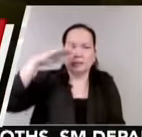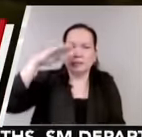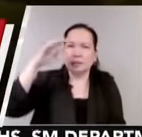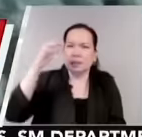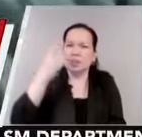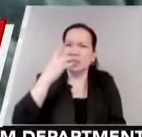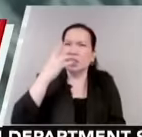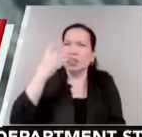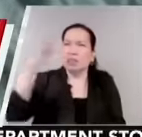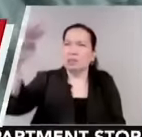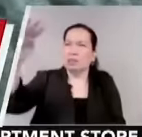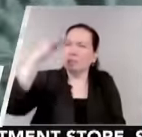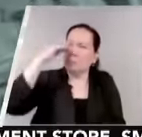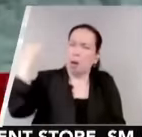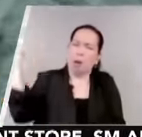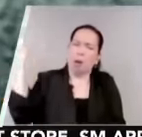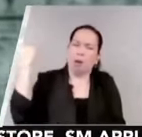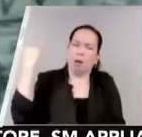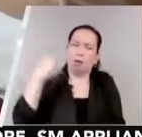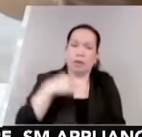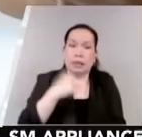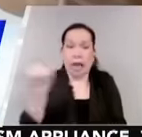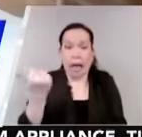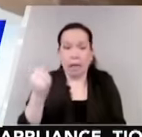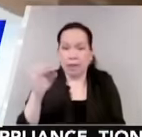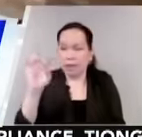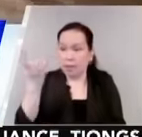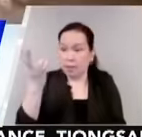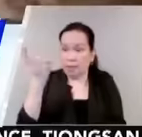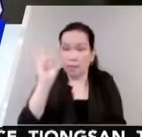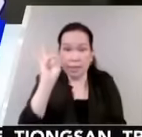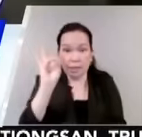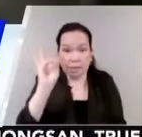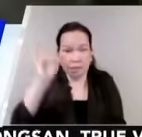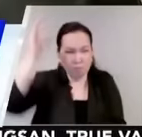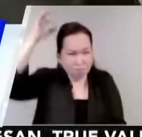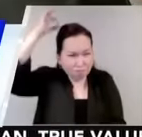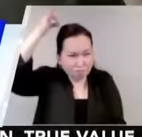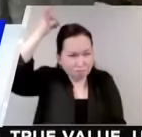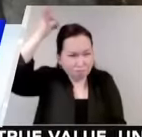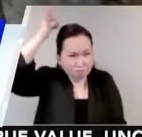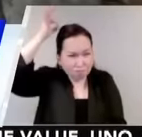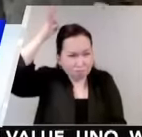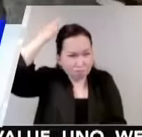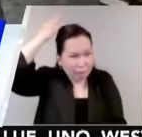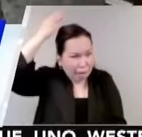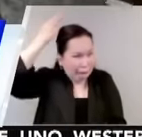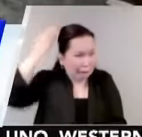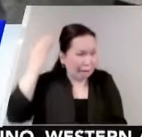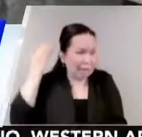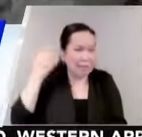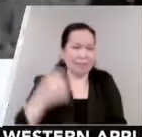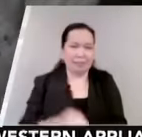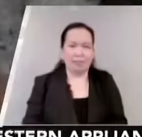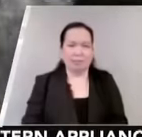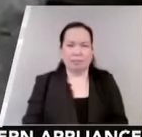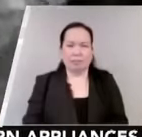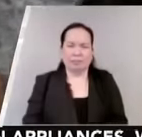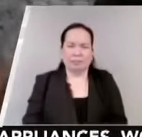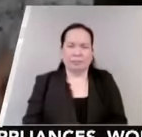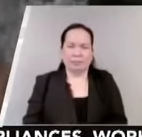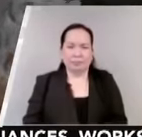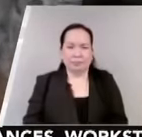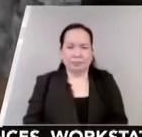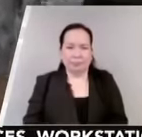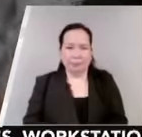mga anak. 7 tahi naman sa ulo ang ginawa sa isa pa sa tindi ng sugat na kanyang tinamo. Tumansik ako. Okay. Ano ba?